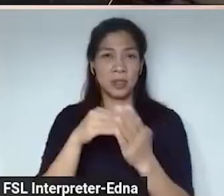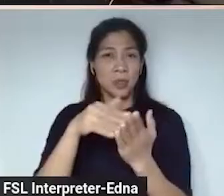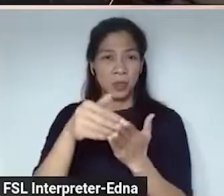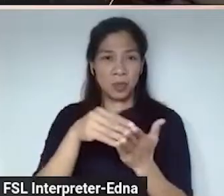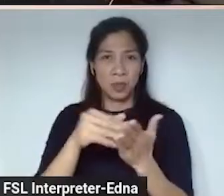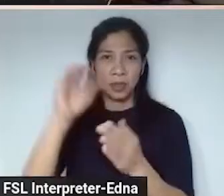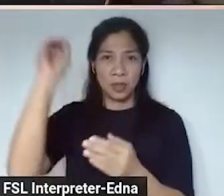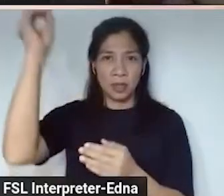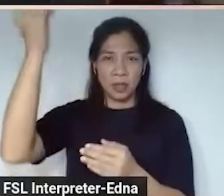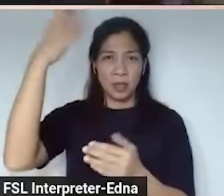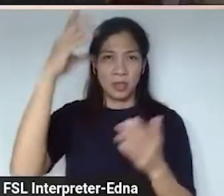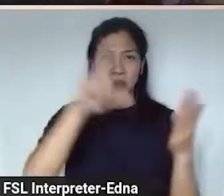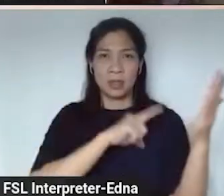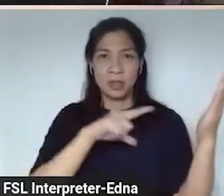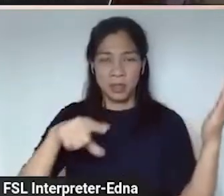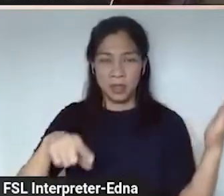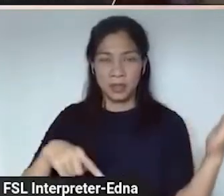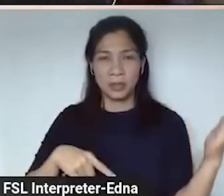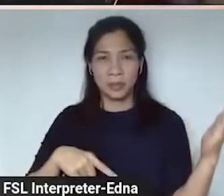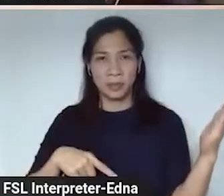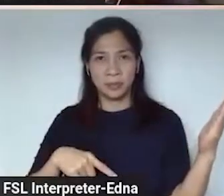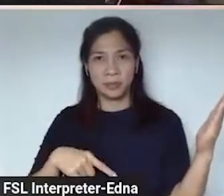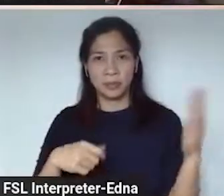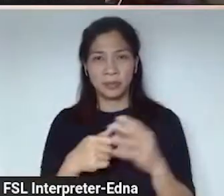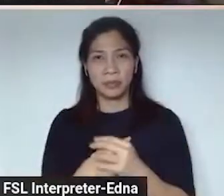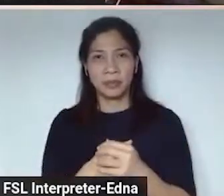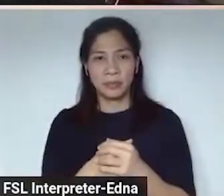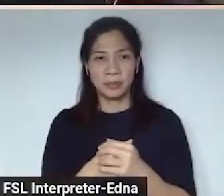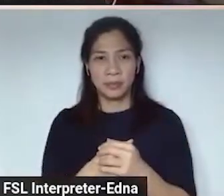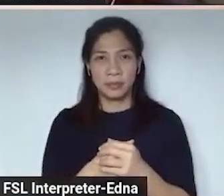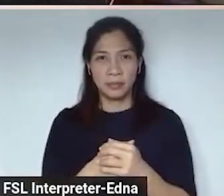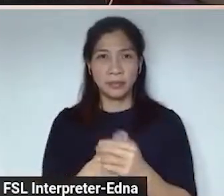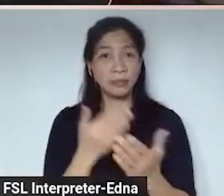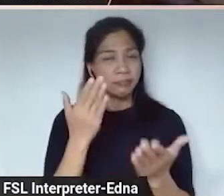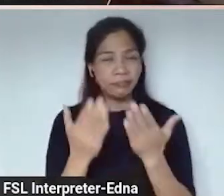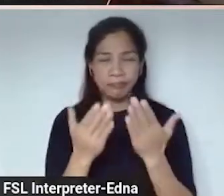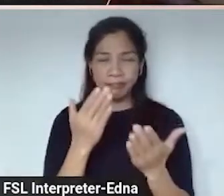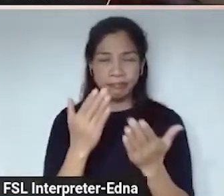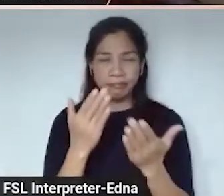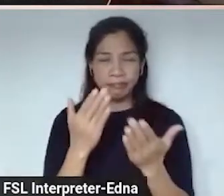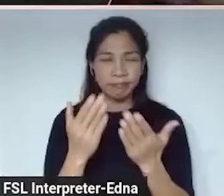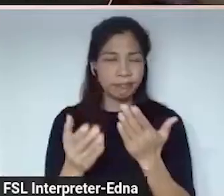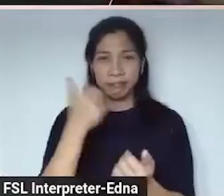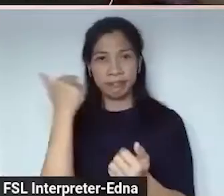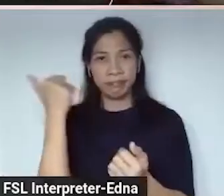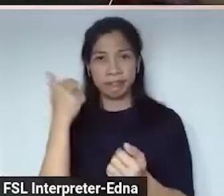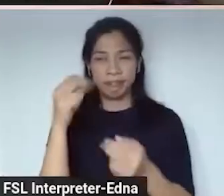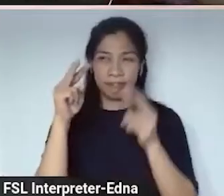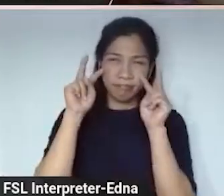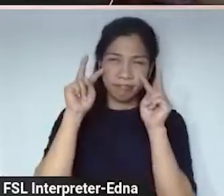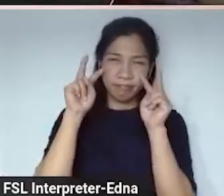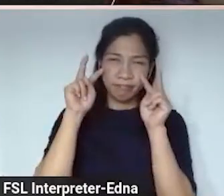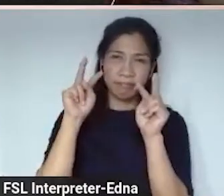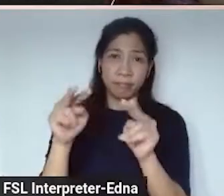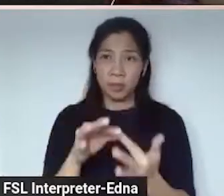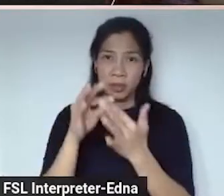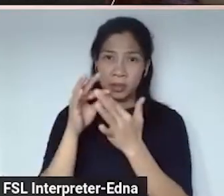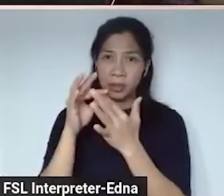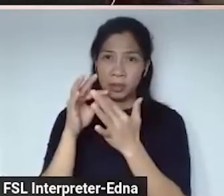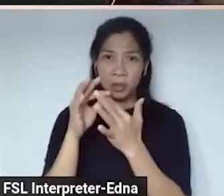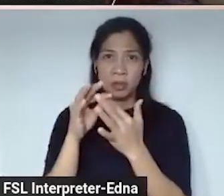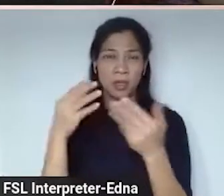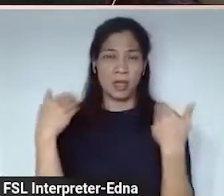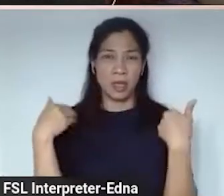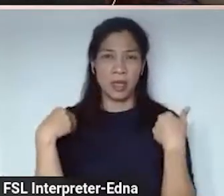ano, ang tingin siguro ng mga ang nakikinig ay lalo na yung mga may pinagdadaanan na depression po, ano, kung nakinig